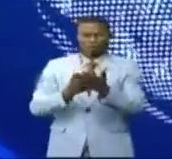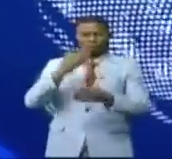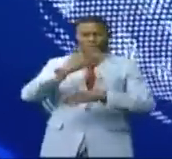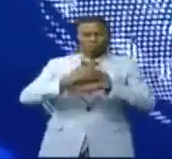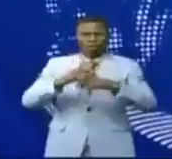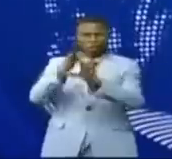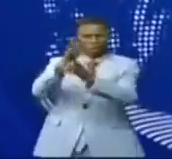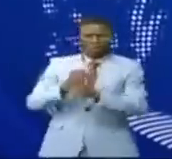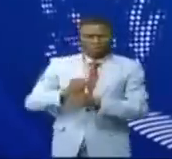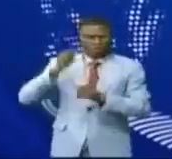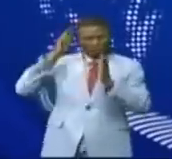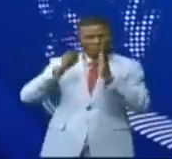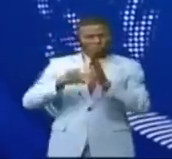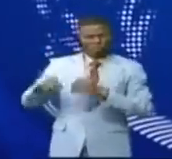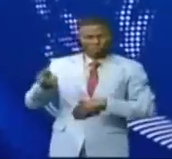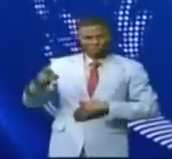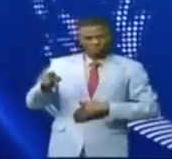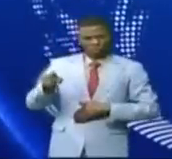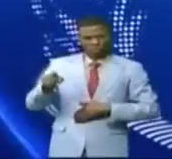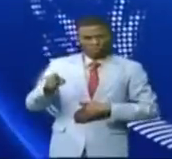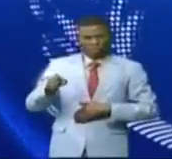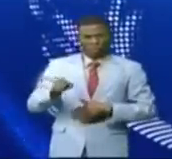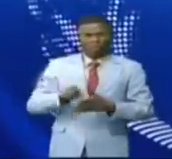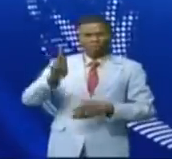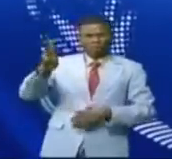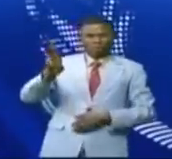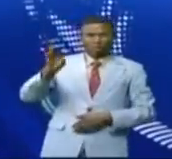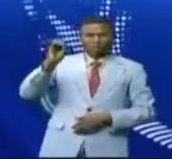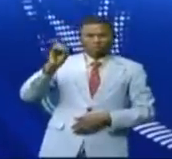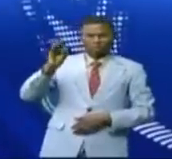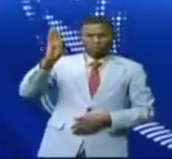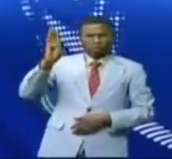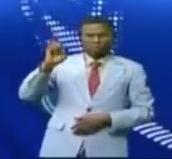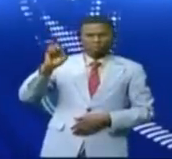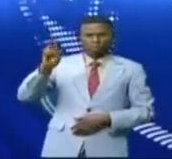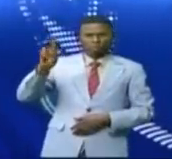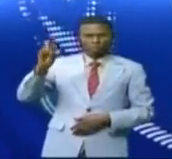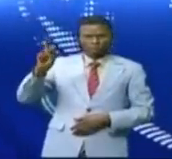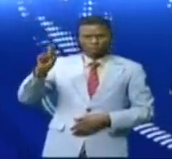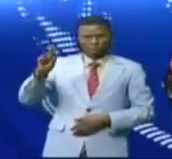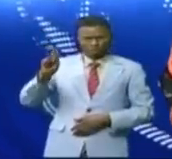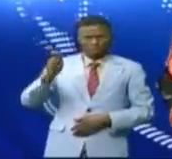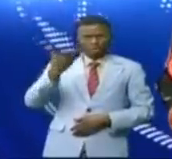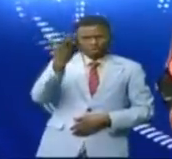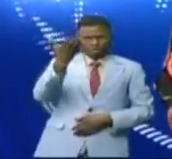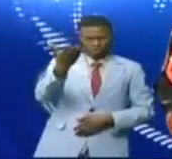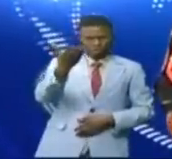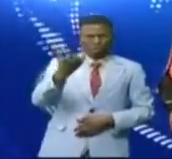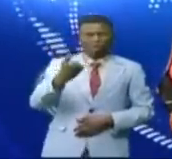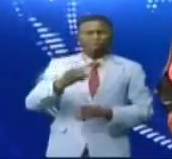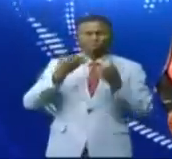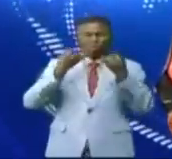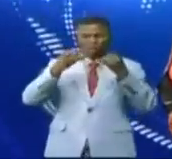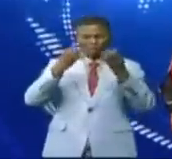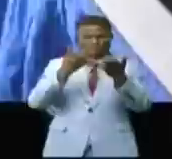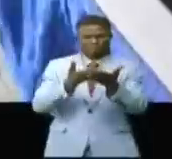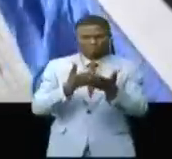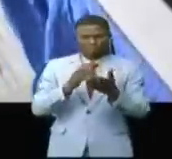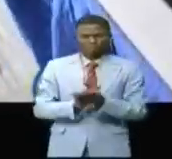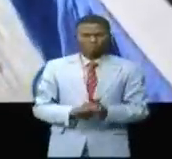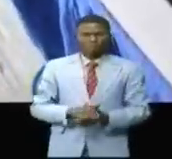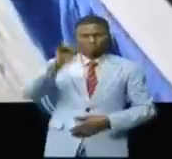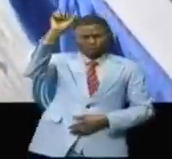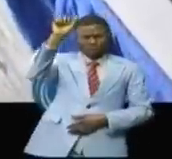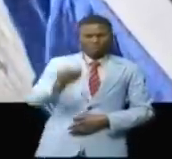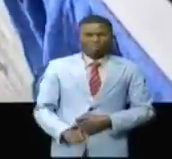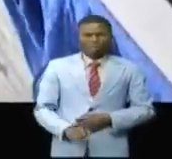le gouverneur de cette province robert cents à eric kabamba kongolo pour le reportage les badges wheeling